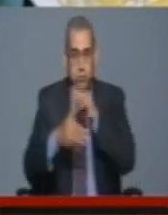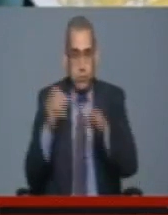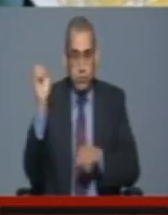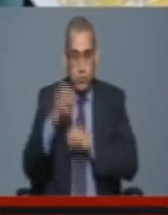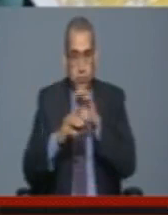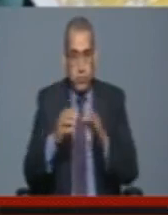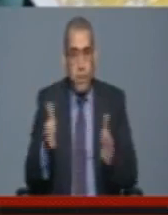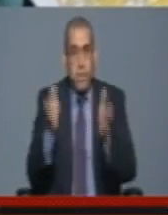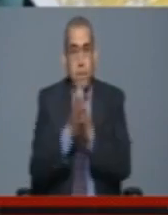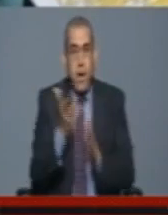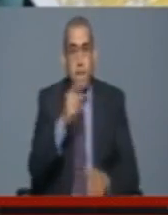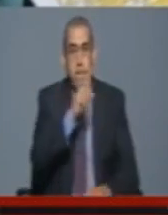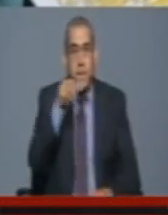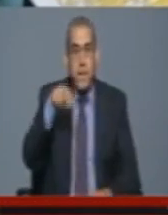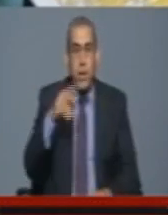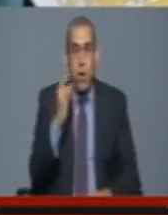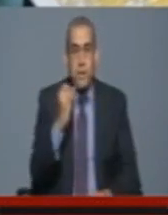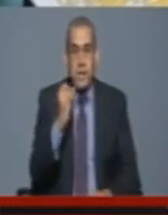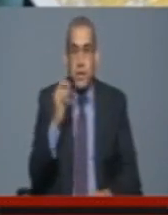بإجمالي 158 رحلة جوية،